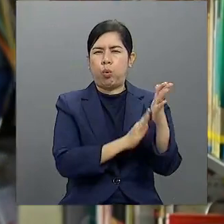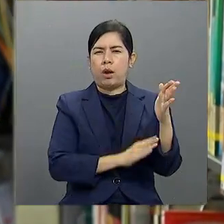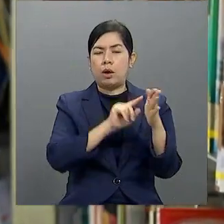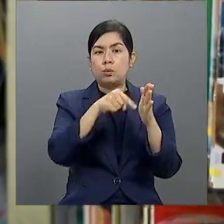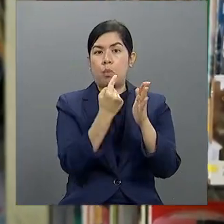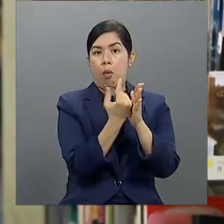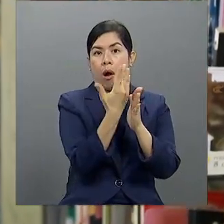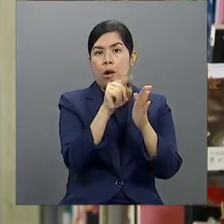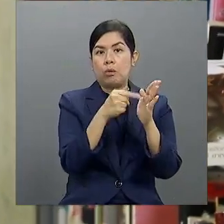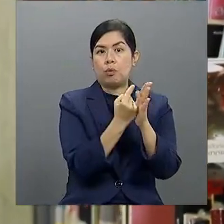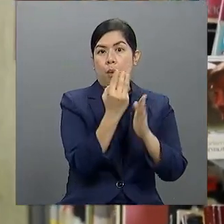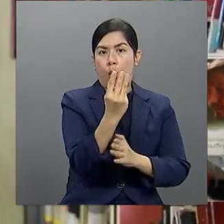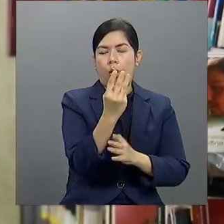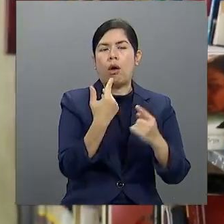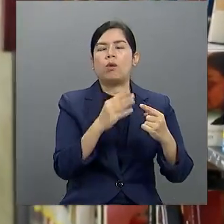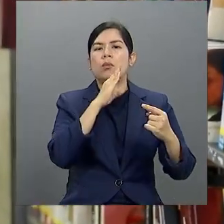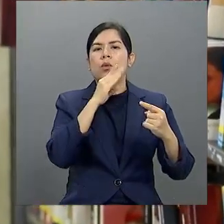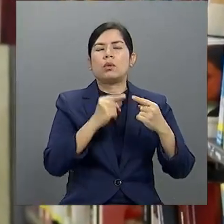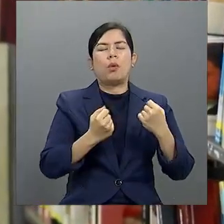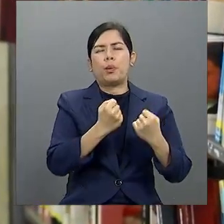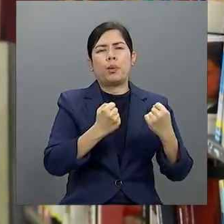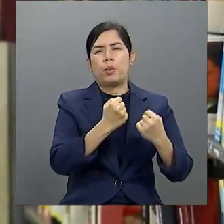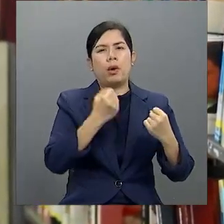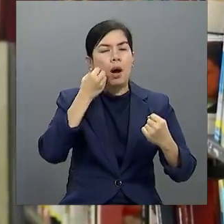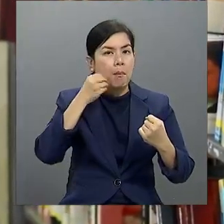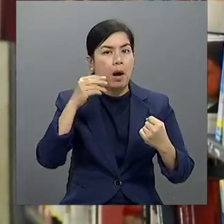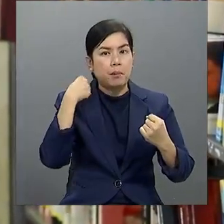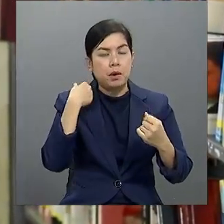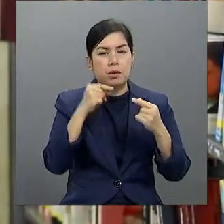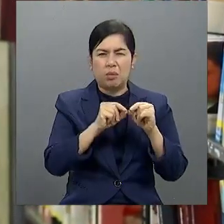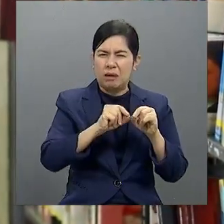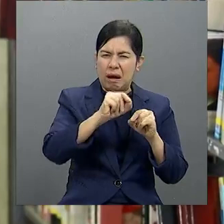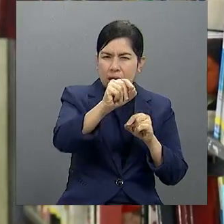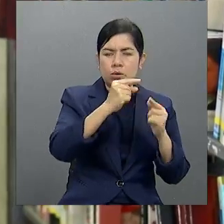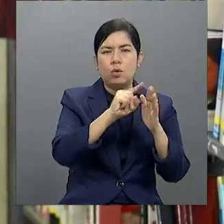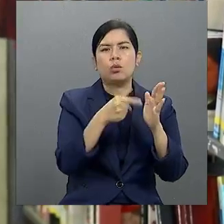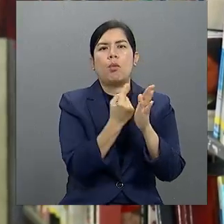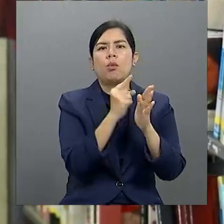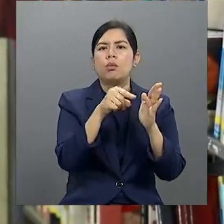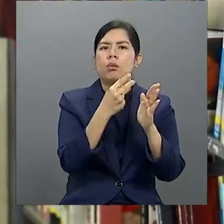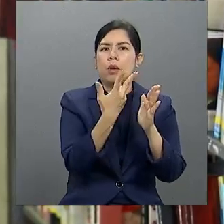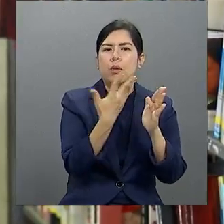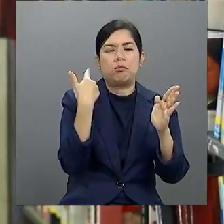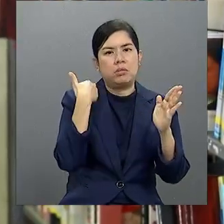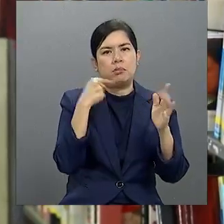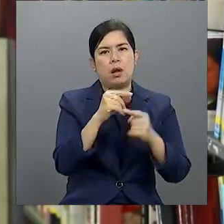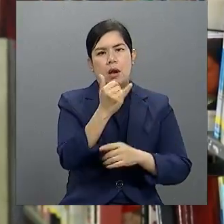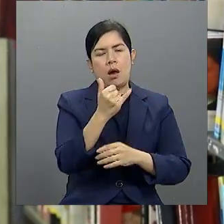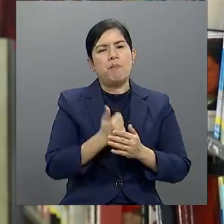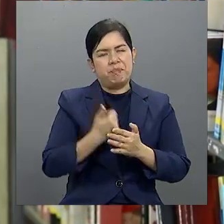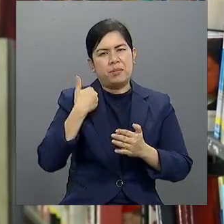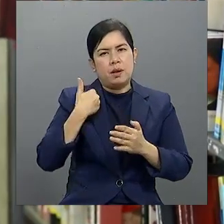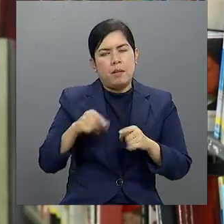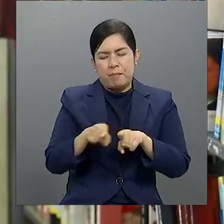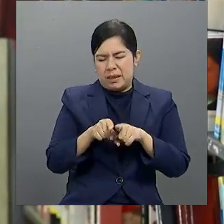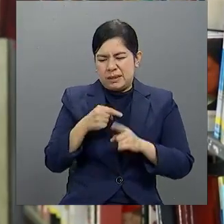ช่วงนี้ต้องเดินทางกลับต่างจังหวัดเนี่ยหลายๆคนก็ต้องขับรถเป็นชั่วโมงเลยทีนี้ครับหลายๆคนก็จะเคยมีอาการที่รู้สึกว่าปวดหลัง